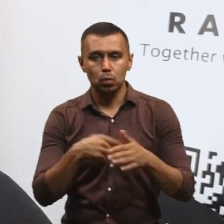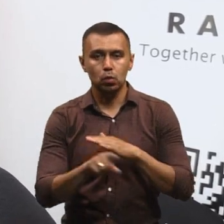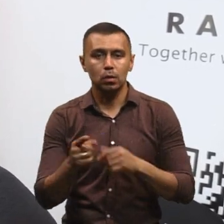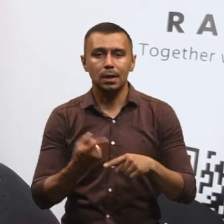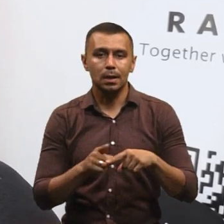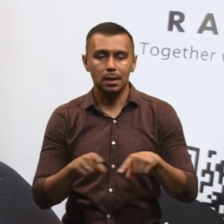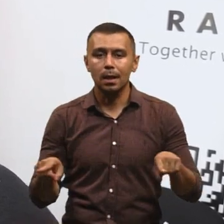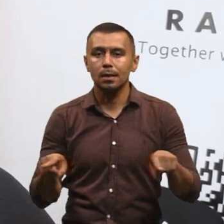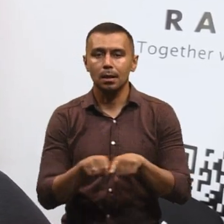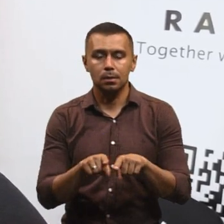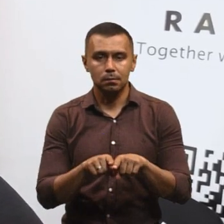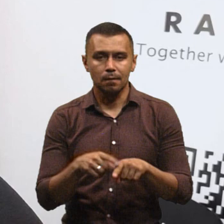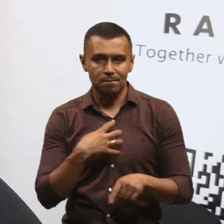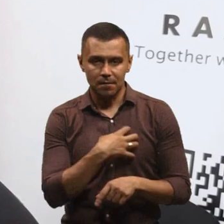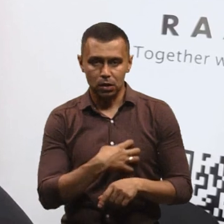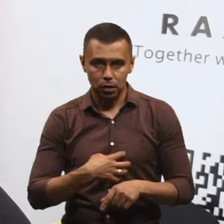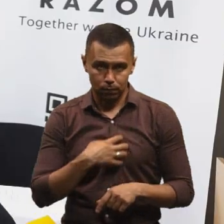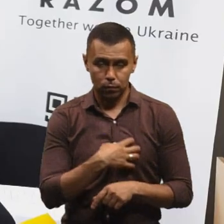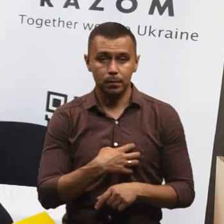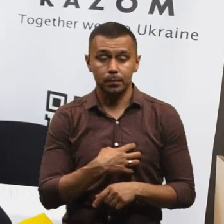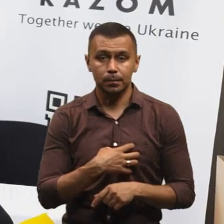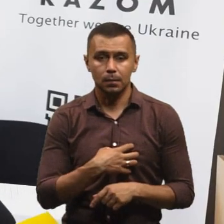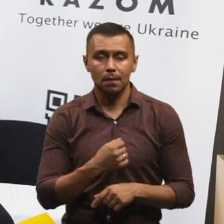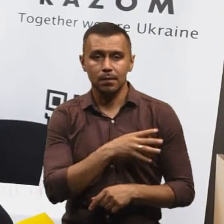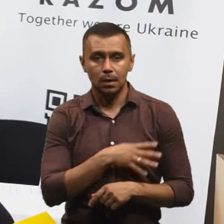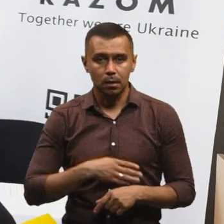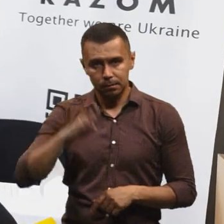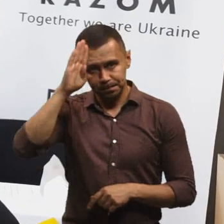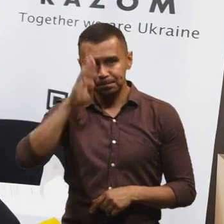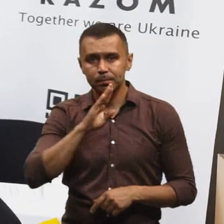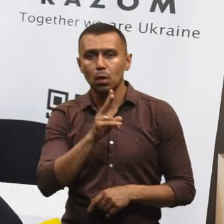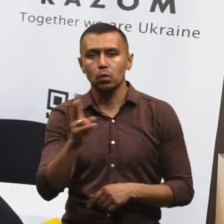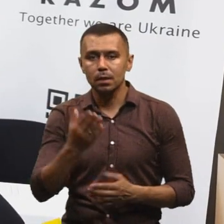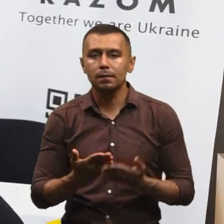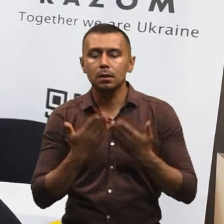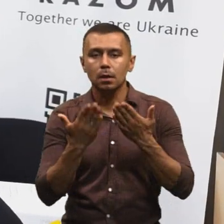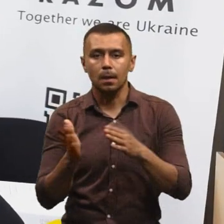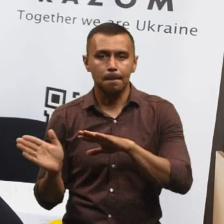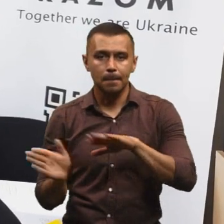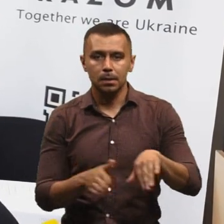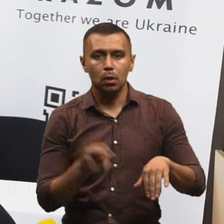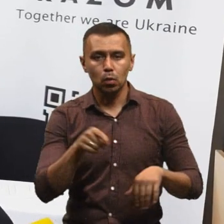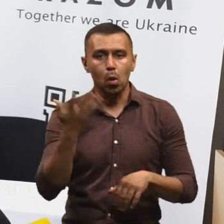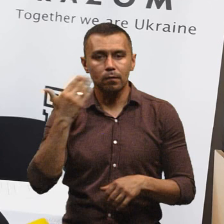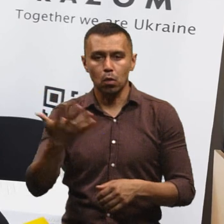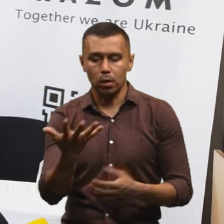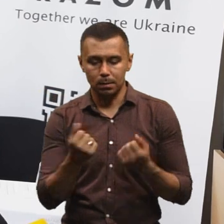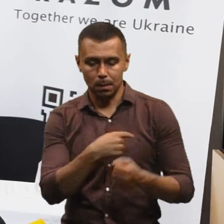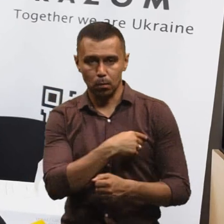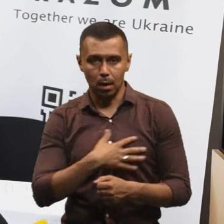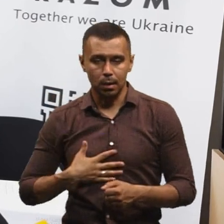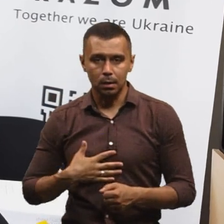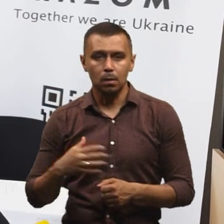це теж не не мало важливо ветерани і ветерани які звертаються після того коли вони отримали поранення